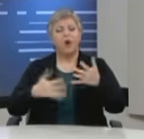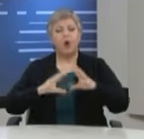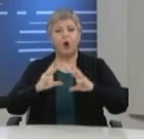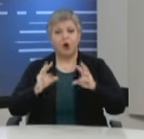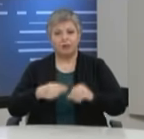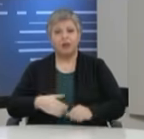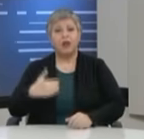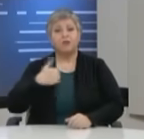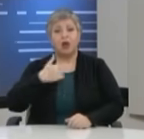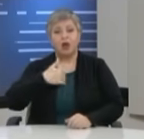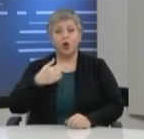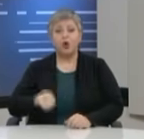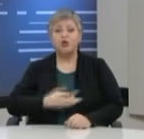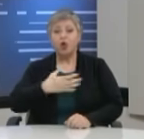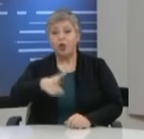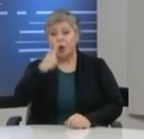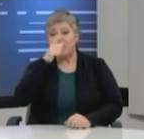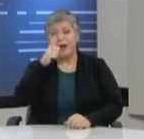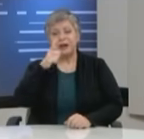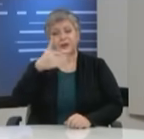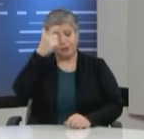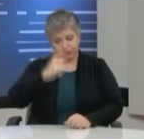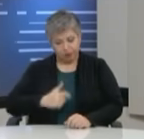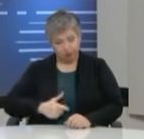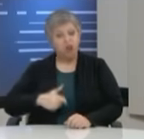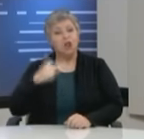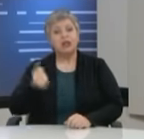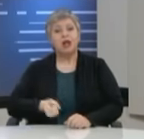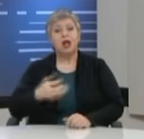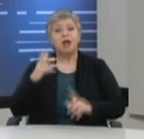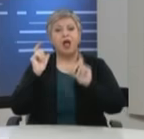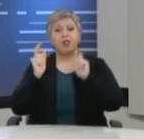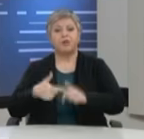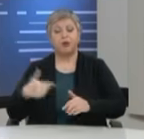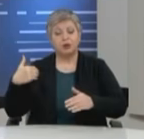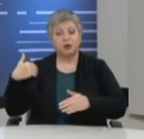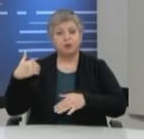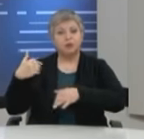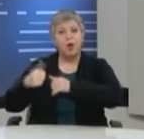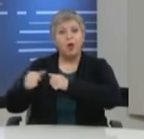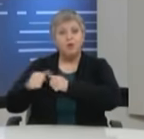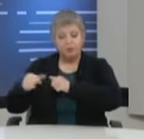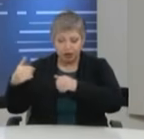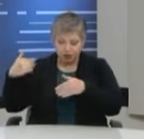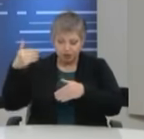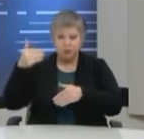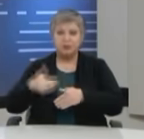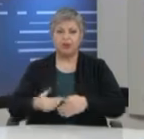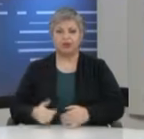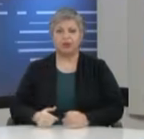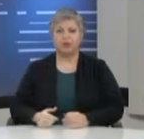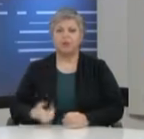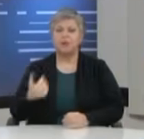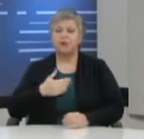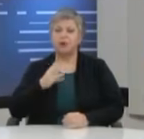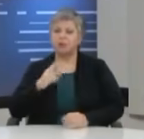μας. Είμαι υπερήφανος για τη Νέα Δημοκρατία και για τη στάση που κράτησε όλους αυτούς τους μήνες. Κοιτάξαμε τους Έλληνες στα